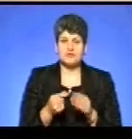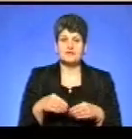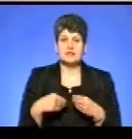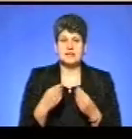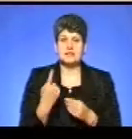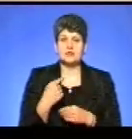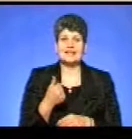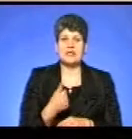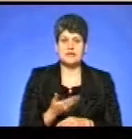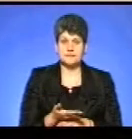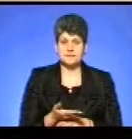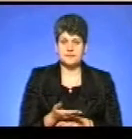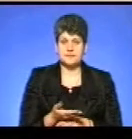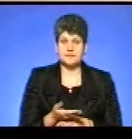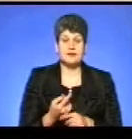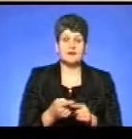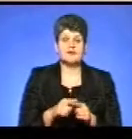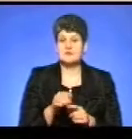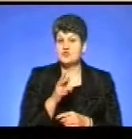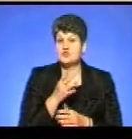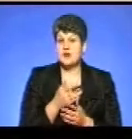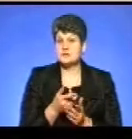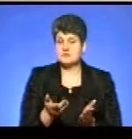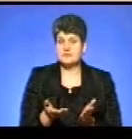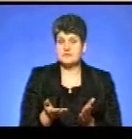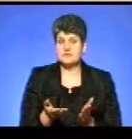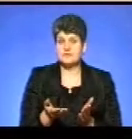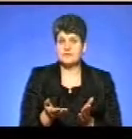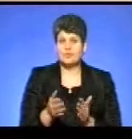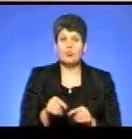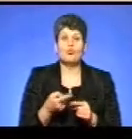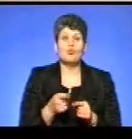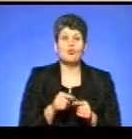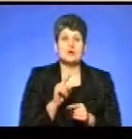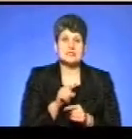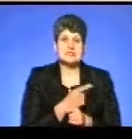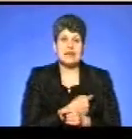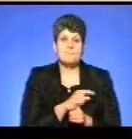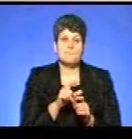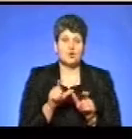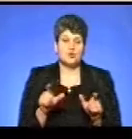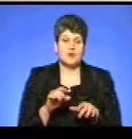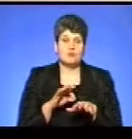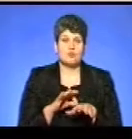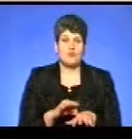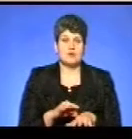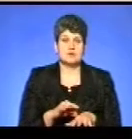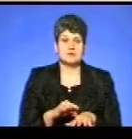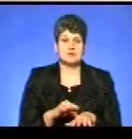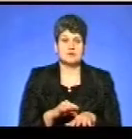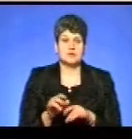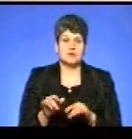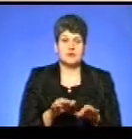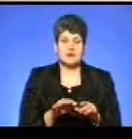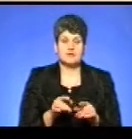видається на рік. На даний час по даній амбулаторії проводяться